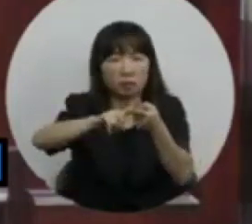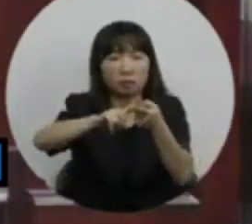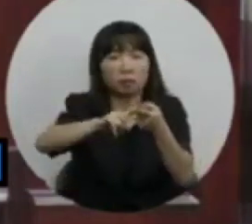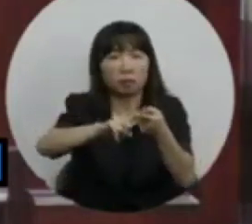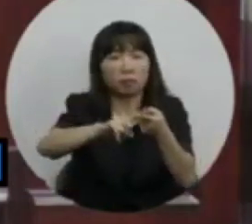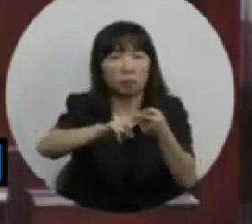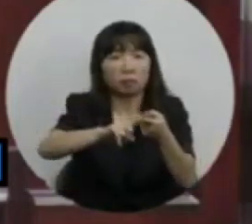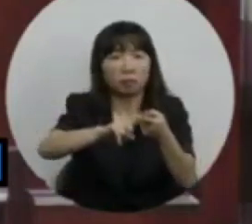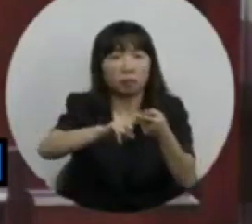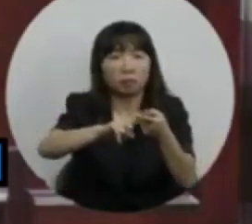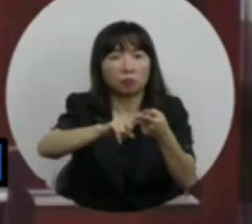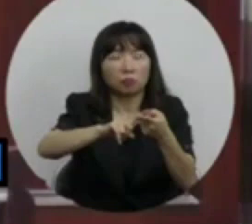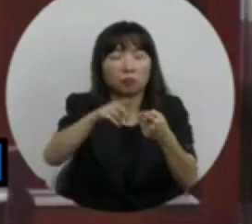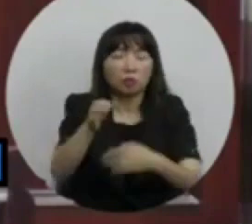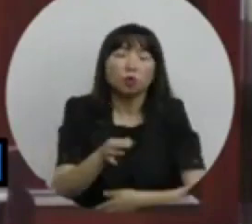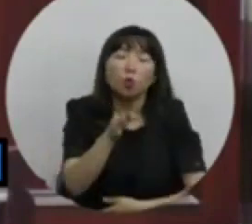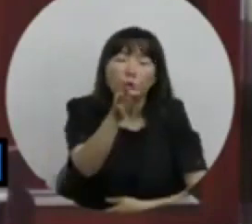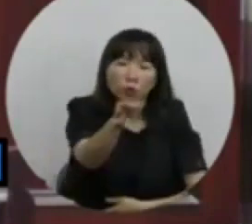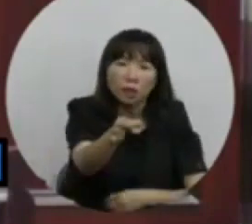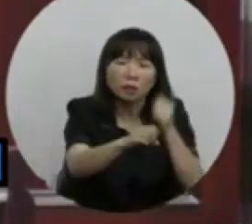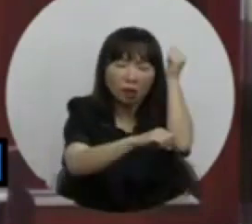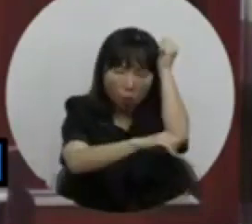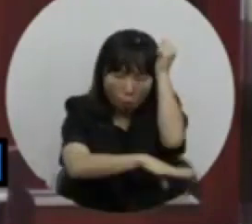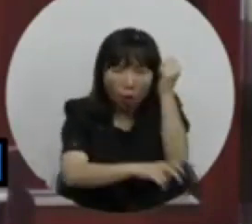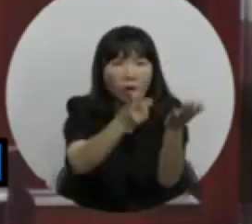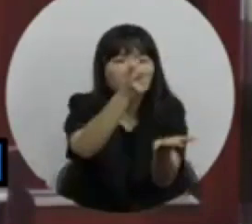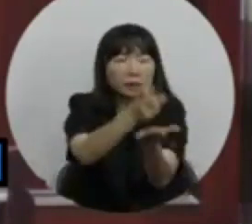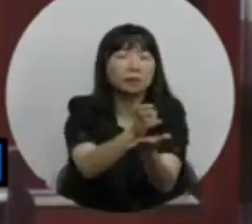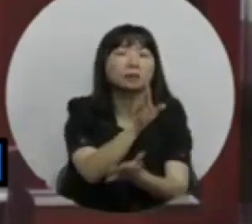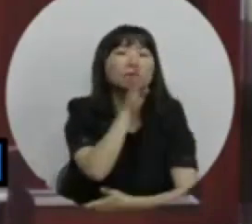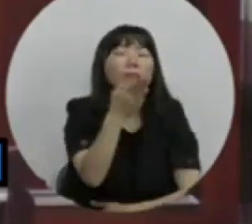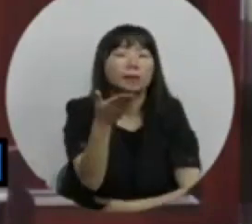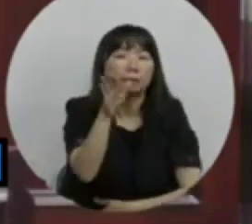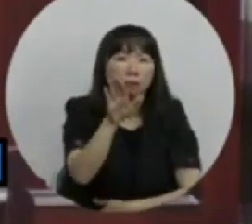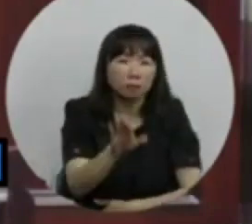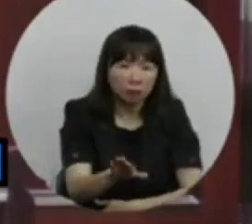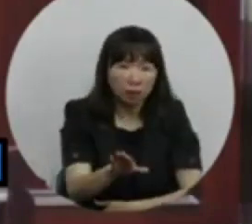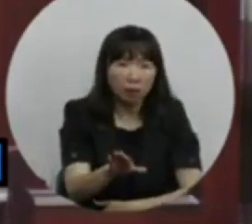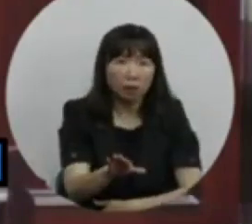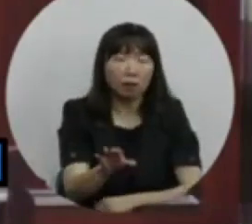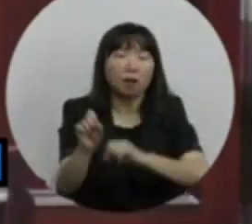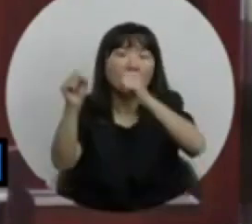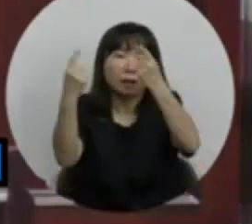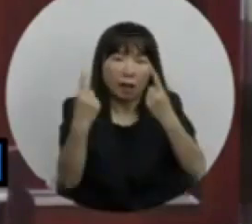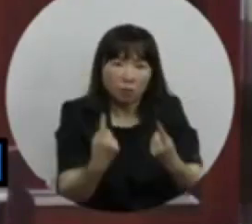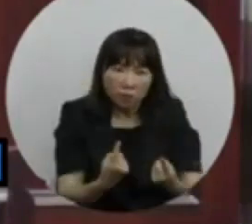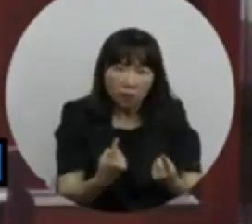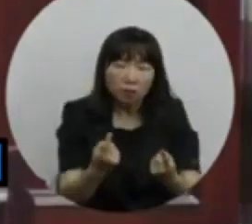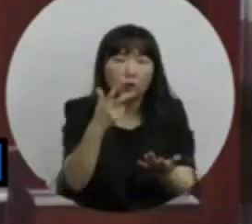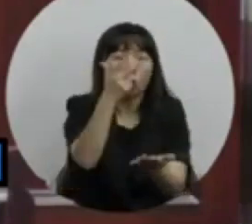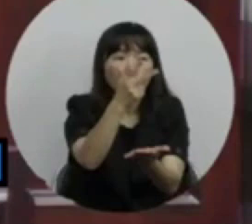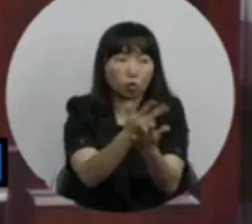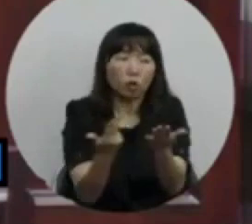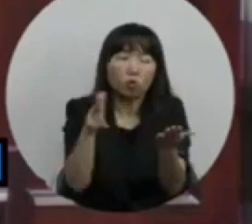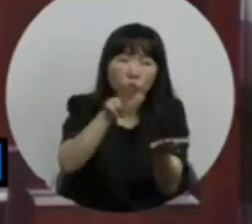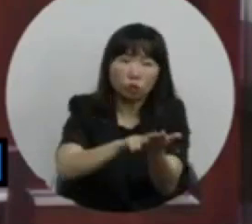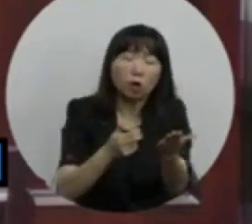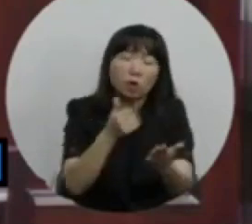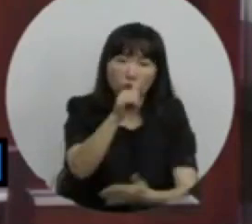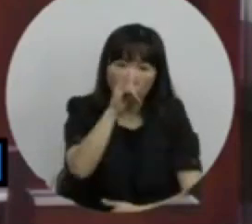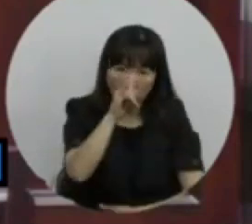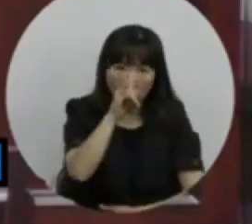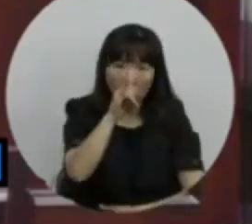이용료를 납부해야 되는 건 원칙인데 감면하는 사항은 조례로 정할 수 있다. 그런데